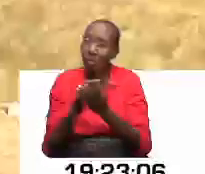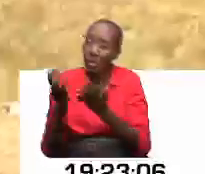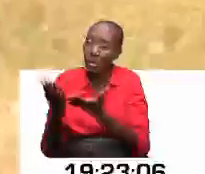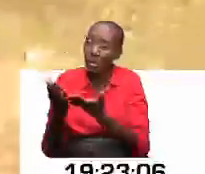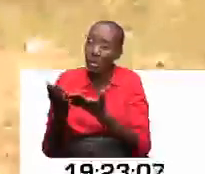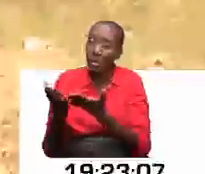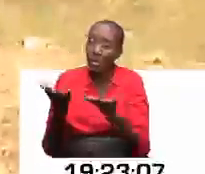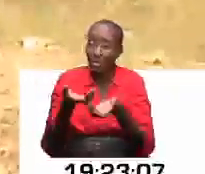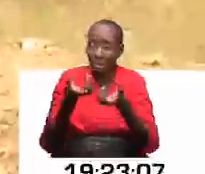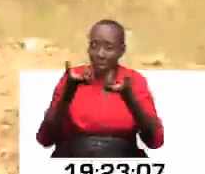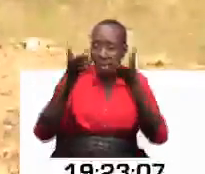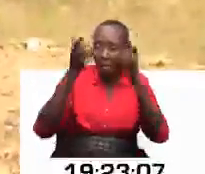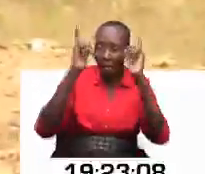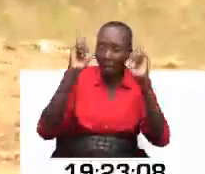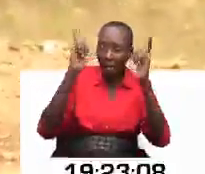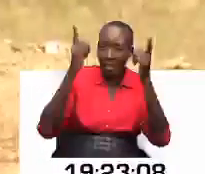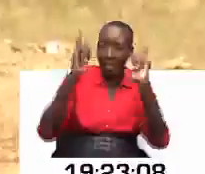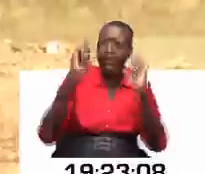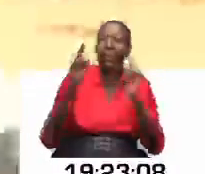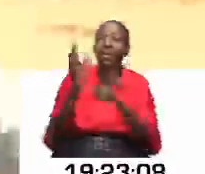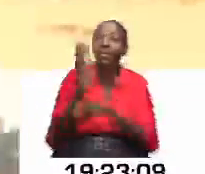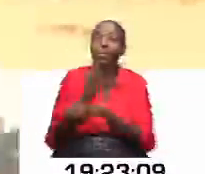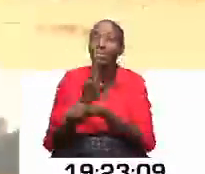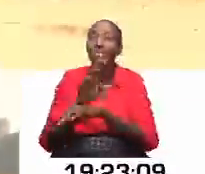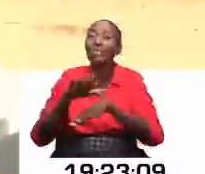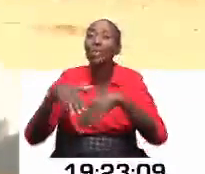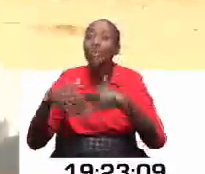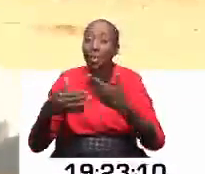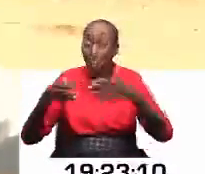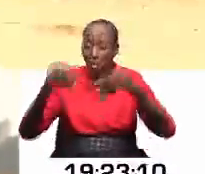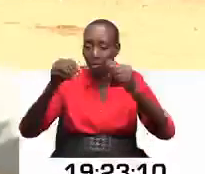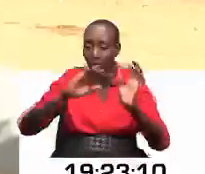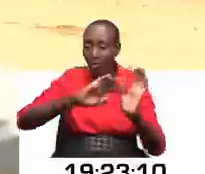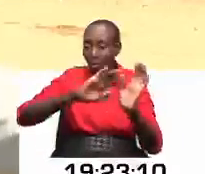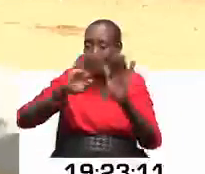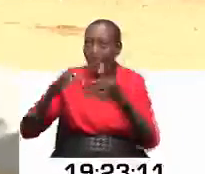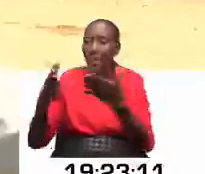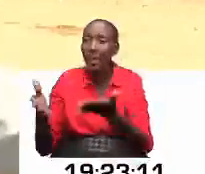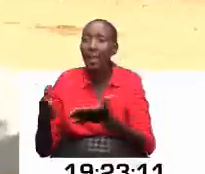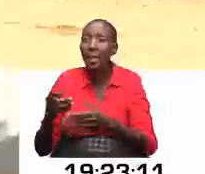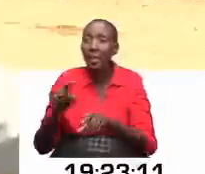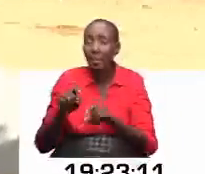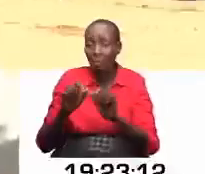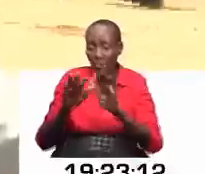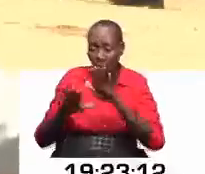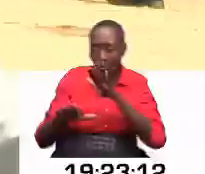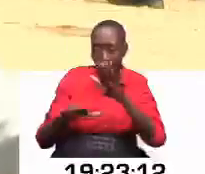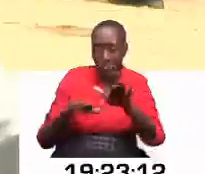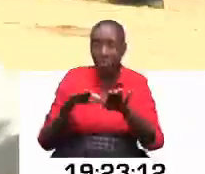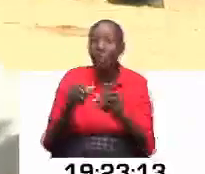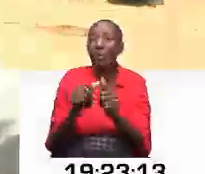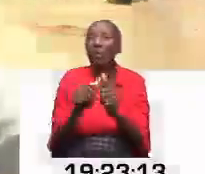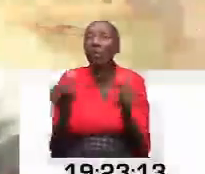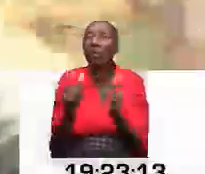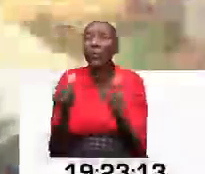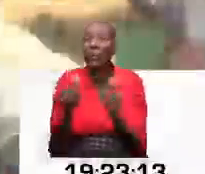malori. Hata mara mizi tumwagie pa, at least wageni wakikuja, watembe kwa dry siku wa